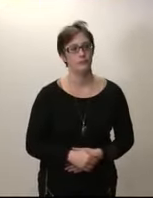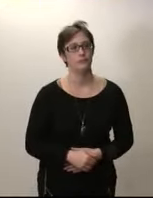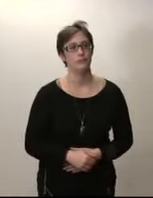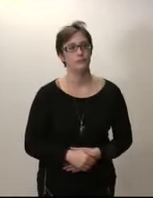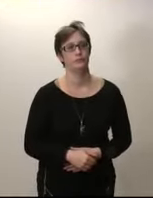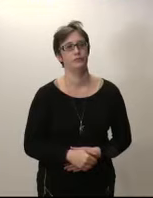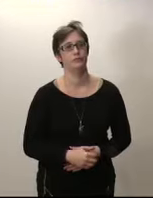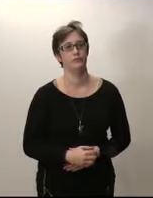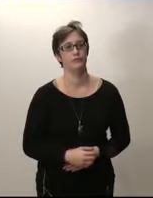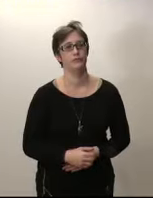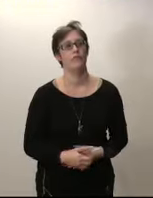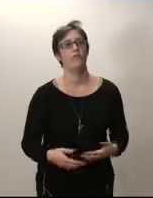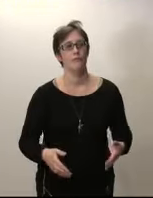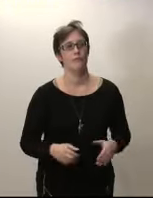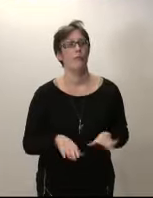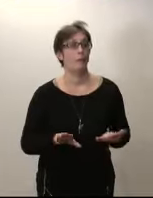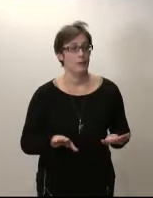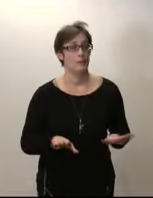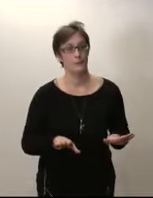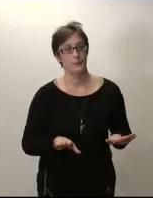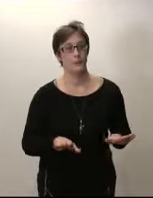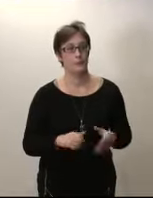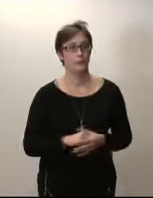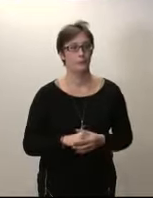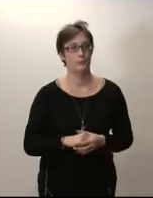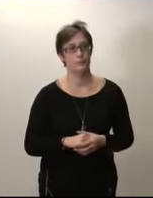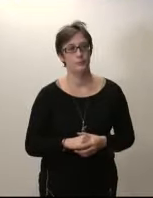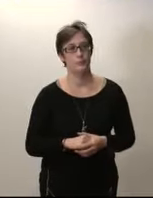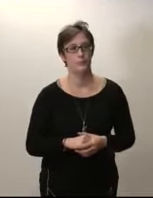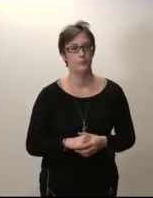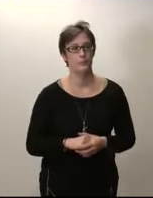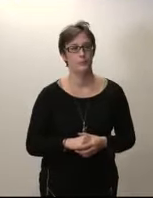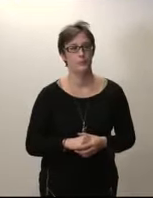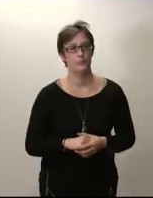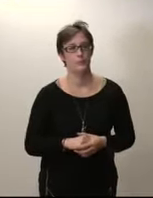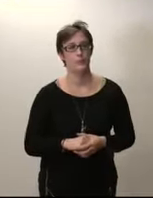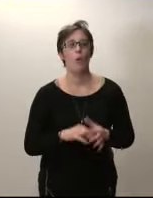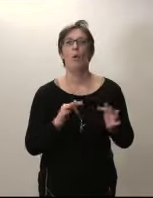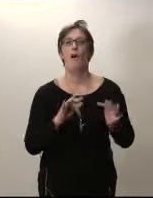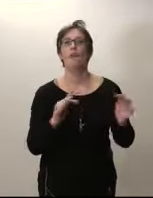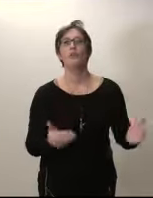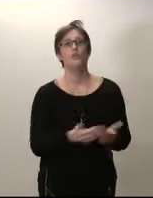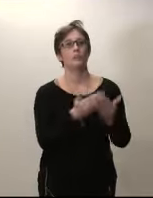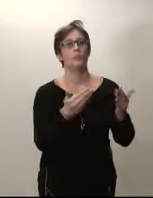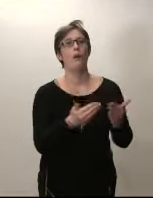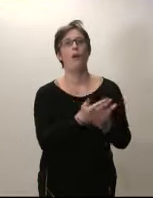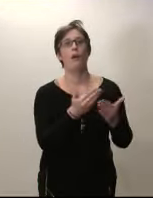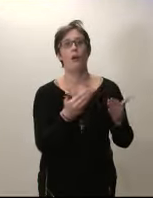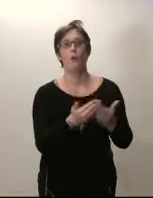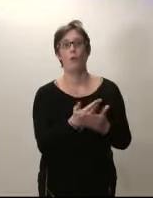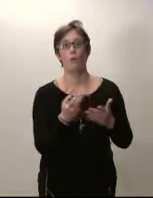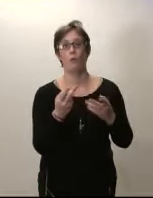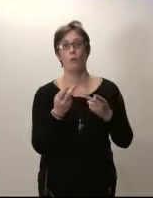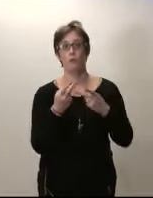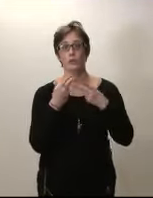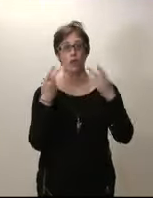Nonobstant, je répondrai, j'éliminerai, je balayerai l'argument de la semaine de la Scala pour vous dire que vous annoncez cette semaine, en